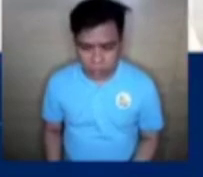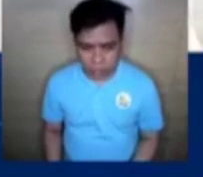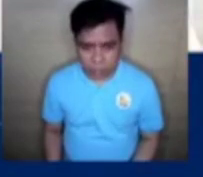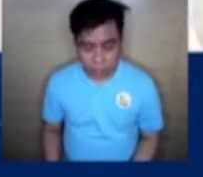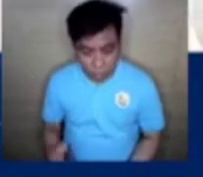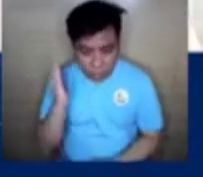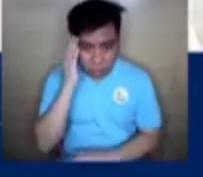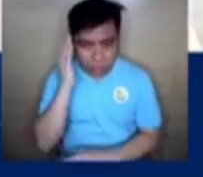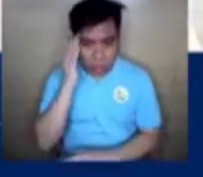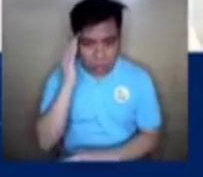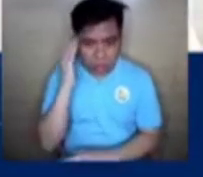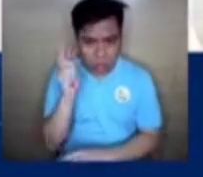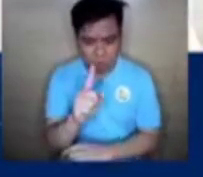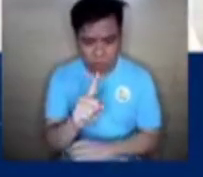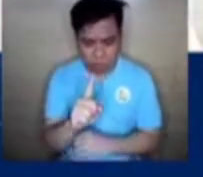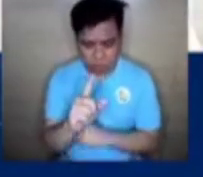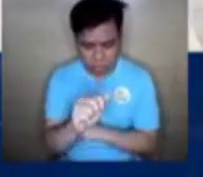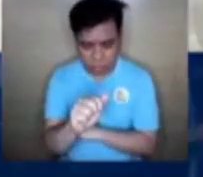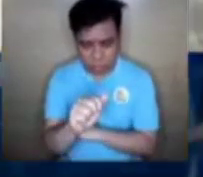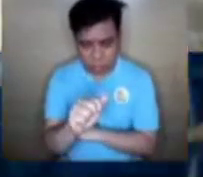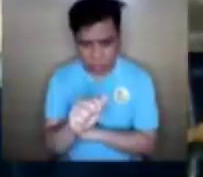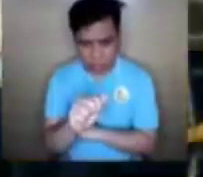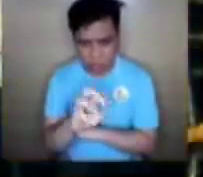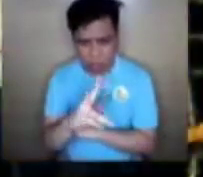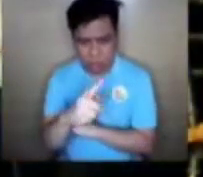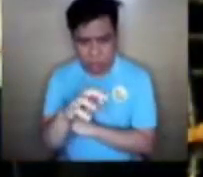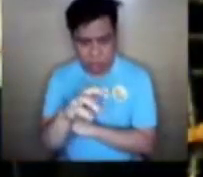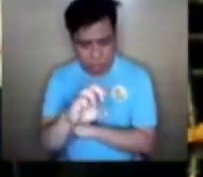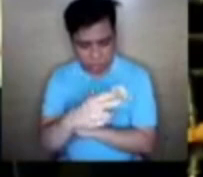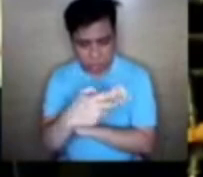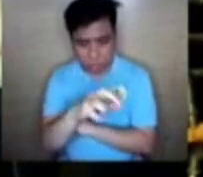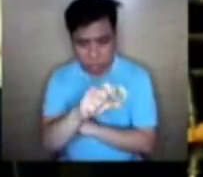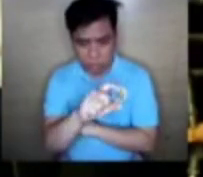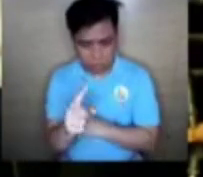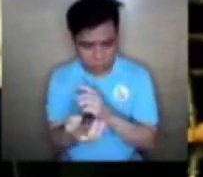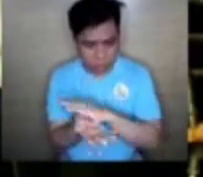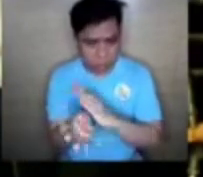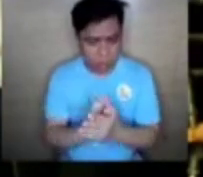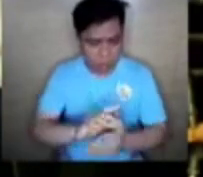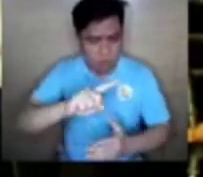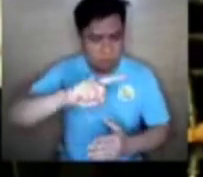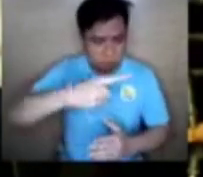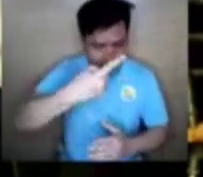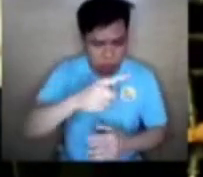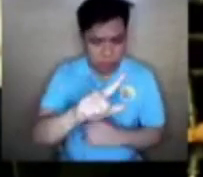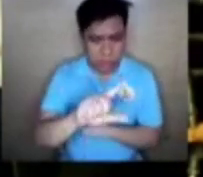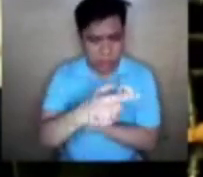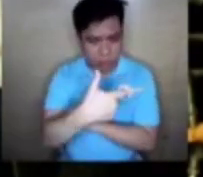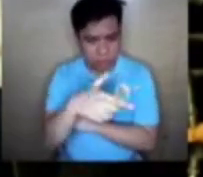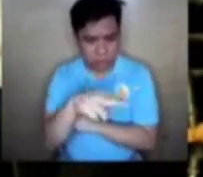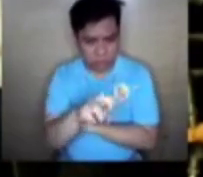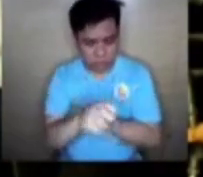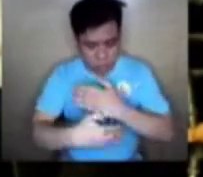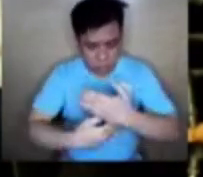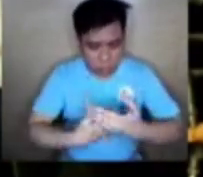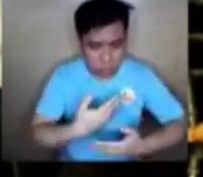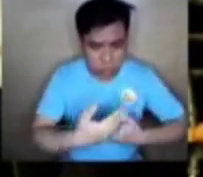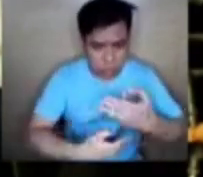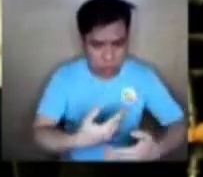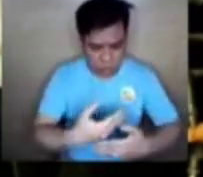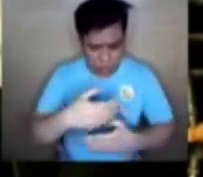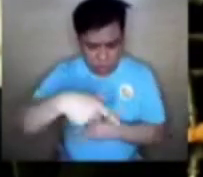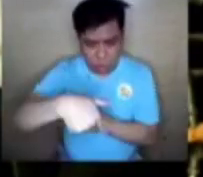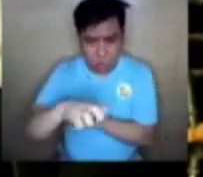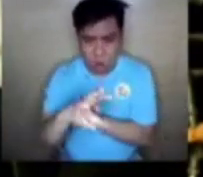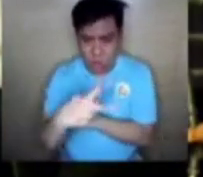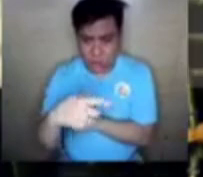Alam niyo po, ang RHS ay naging kauna-unahang LGU-operated quarantine facility sa